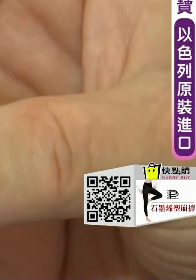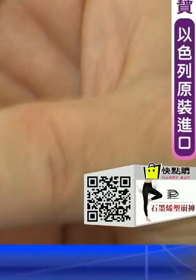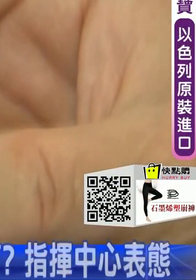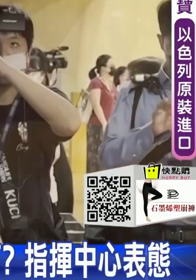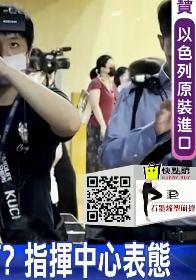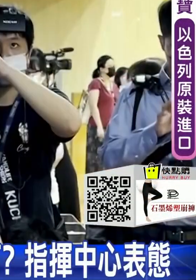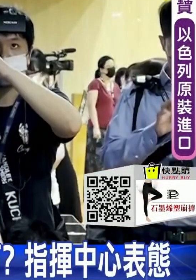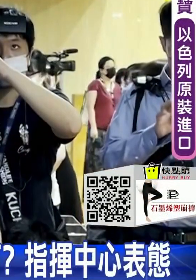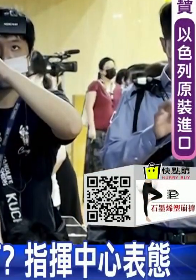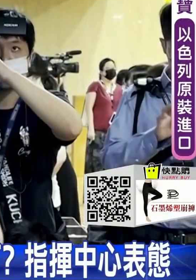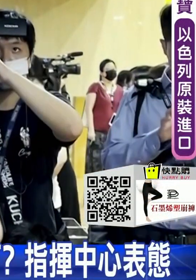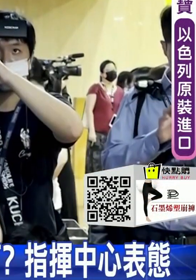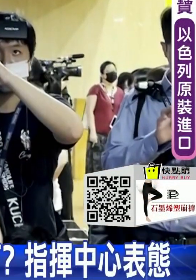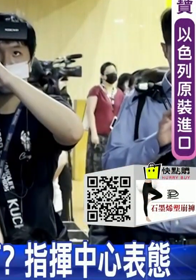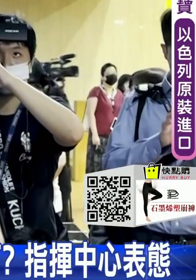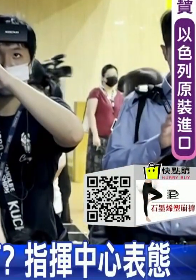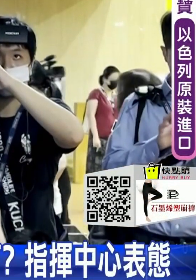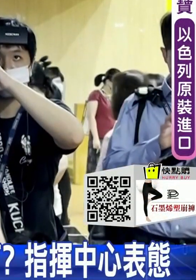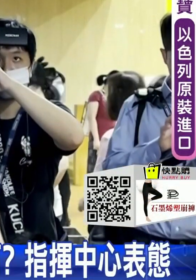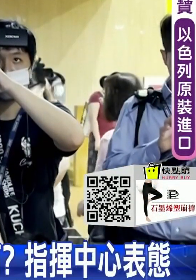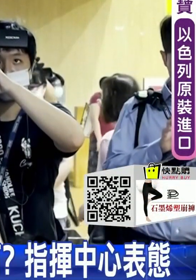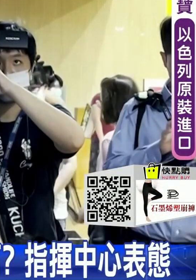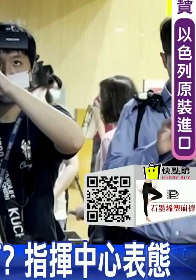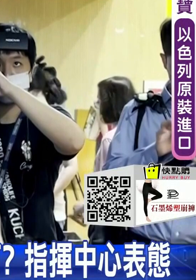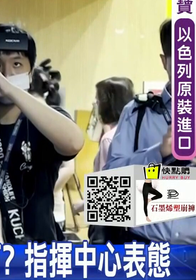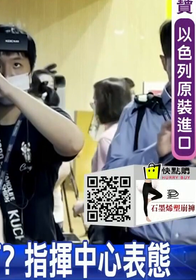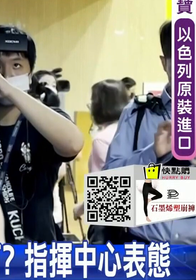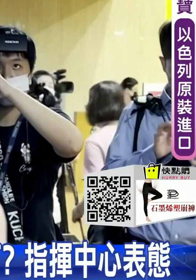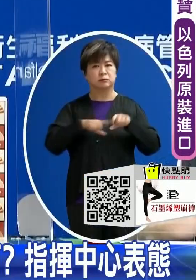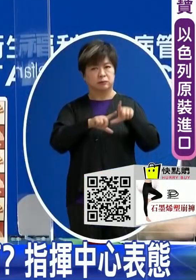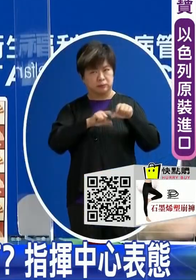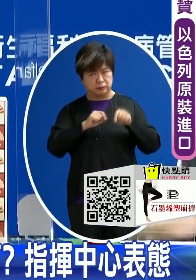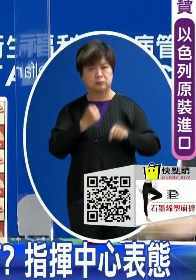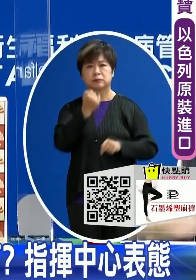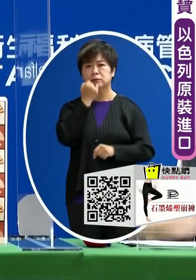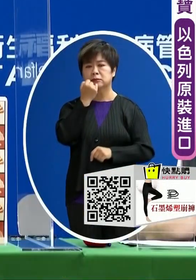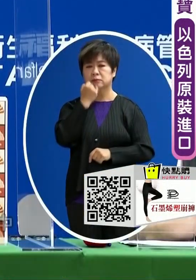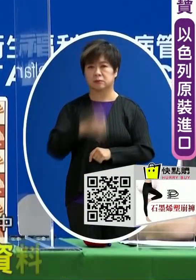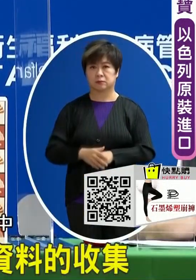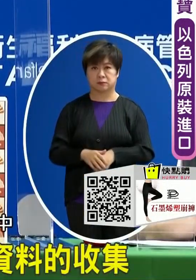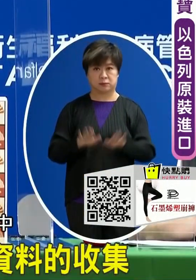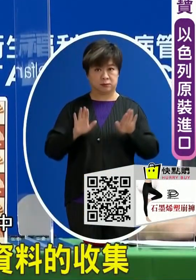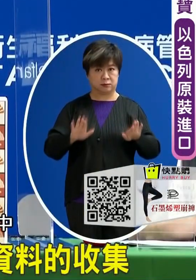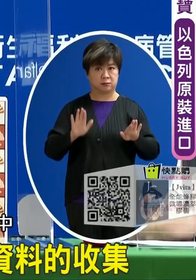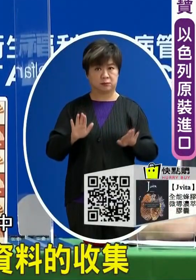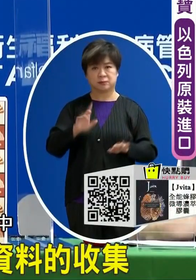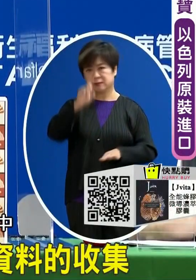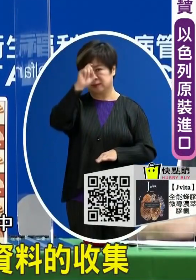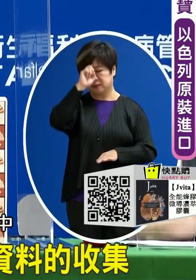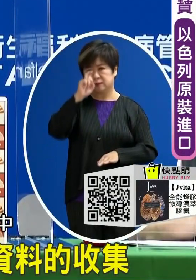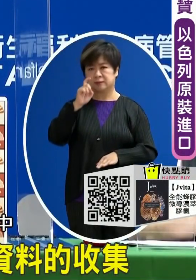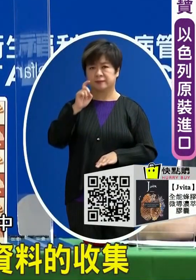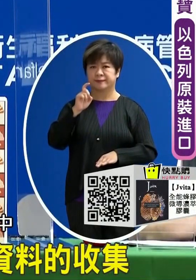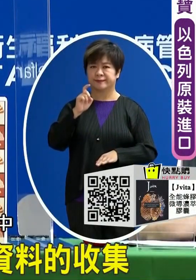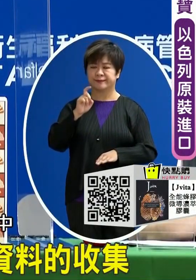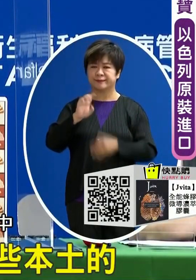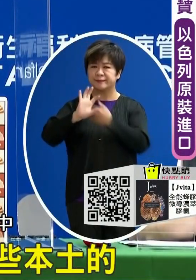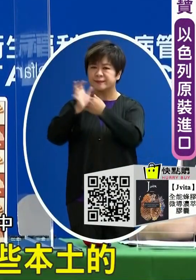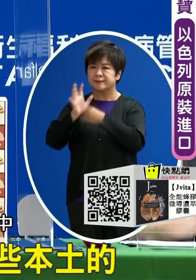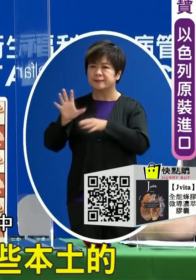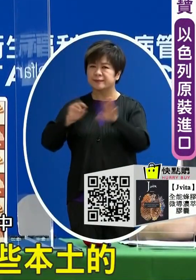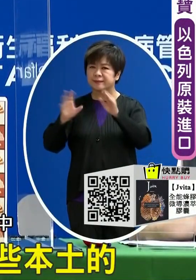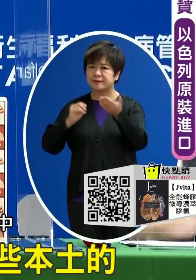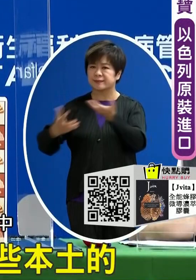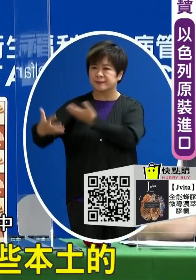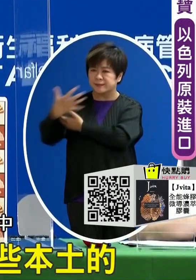BNT 混打来拼两剂覆盖率，指挥中心表示仍在研议， 还是一直都采用，当然是国外资料的收集，